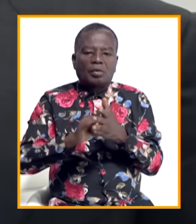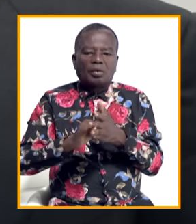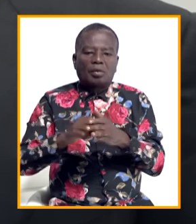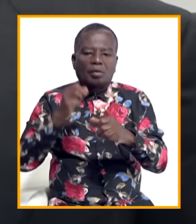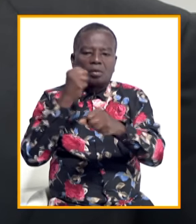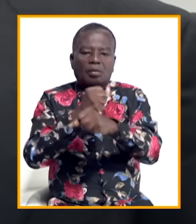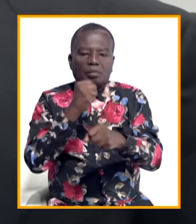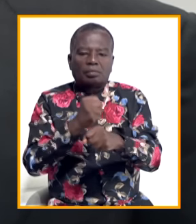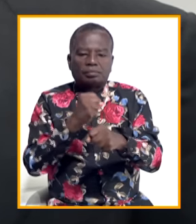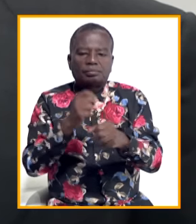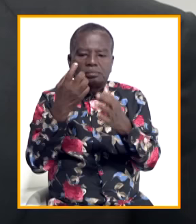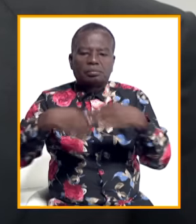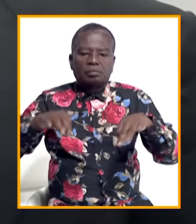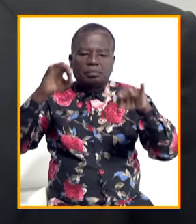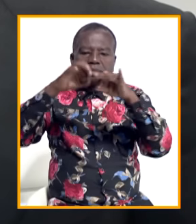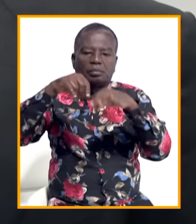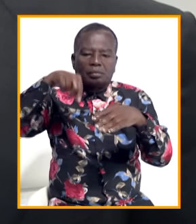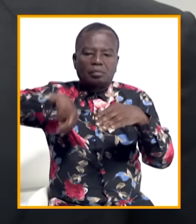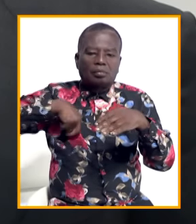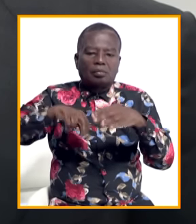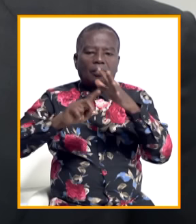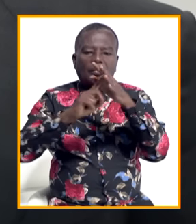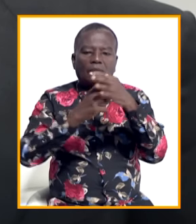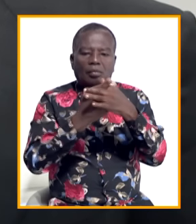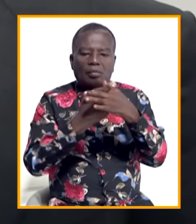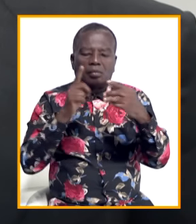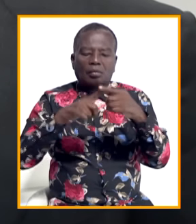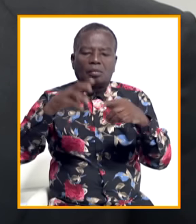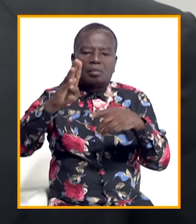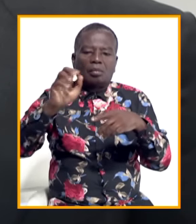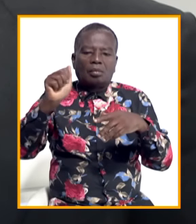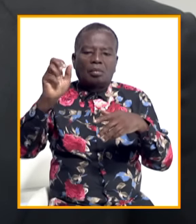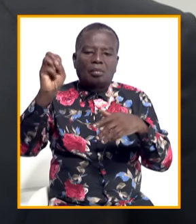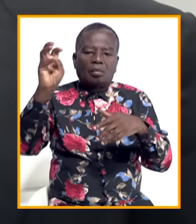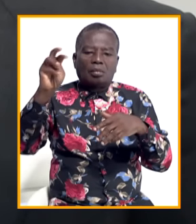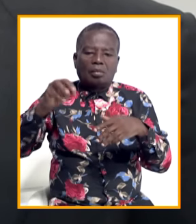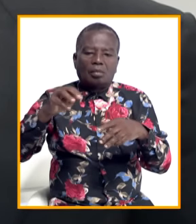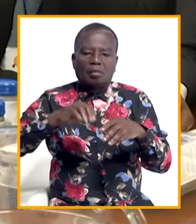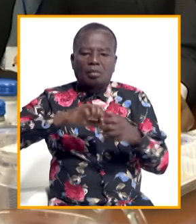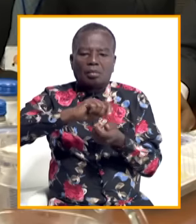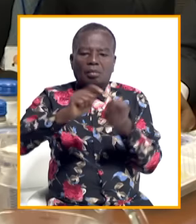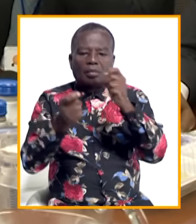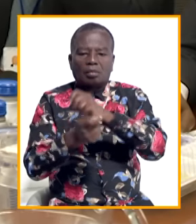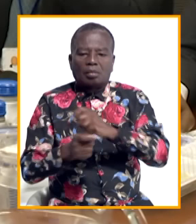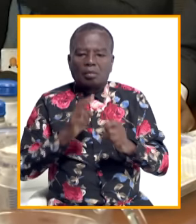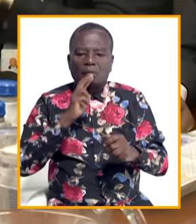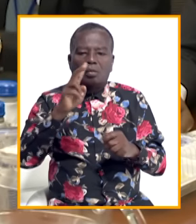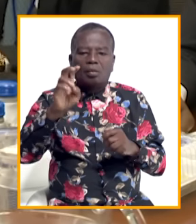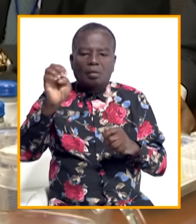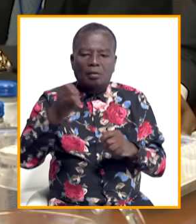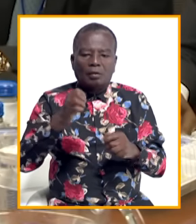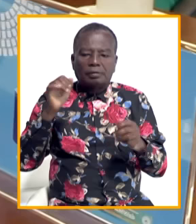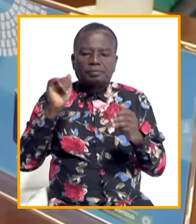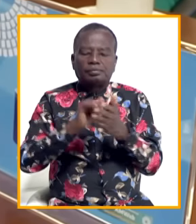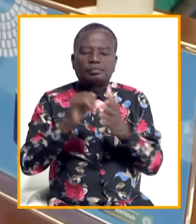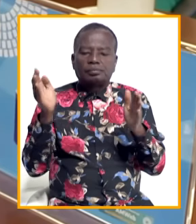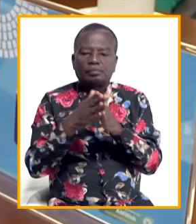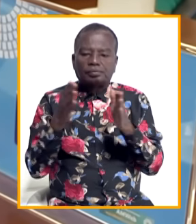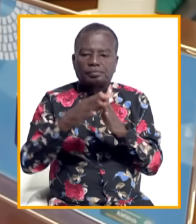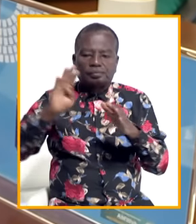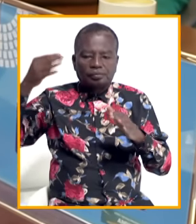chantier important que nous avons commencé à Bassam devienne une réalité. Cette rencontre du ministre de l'Emploi et de